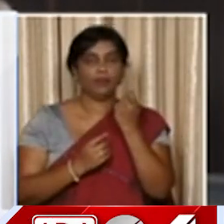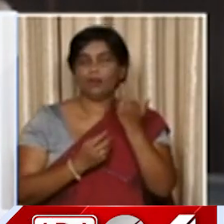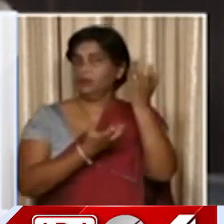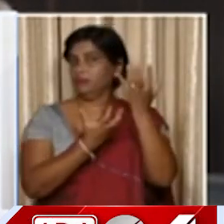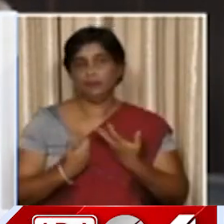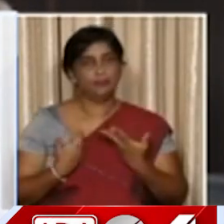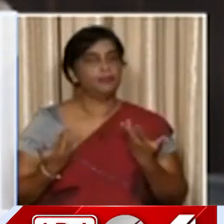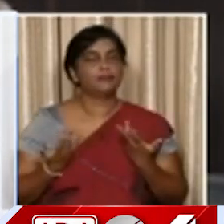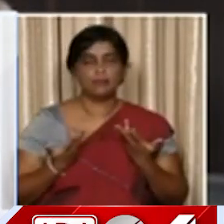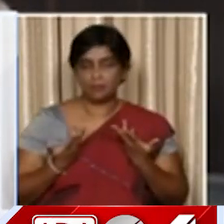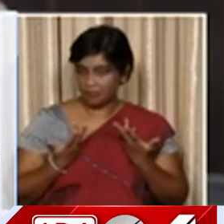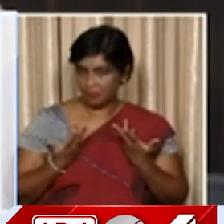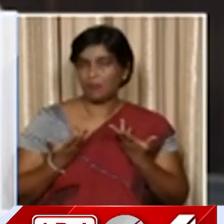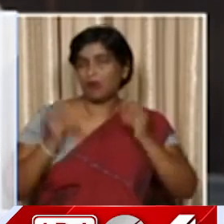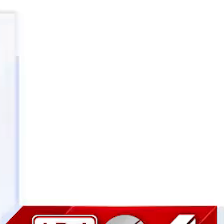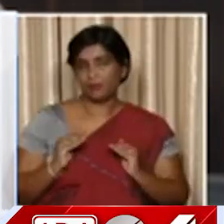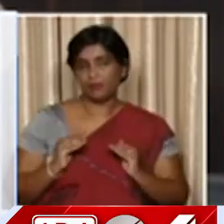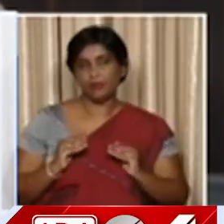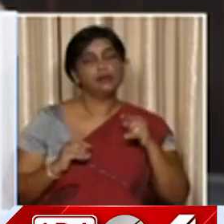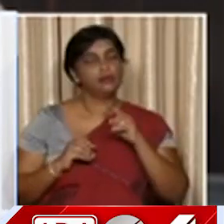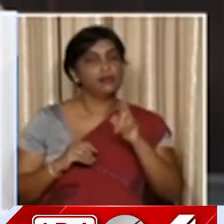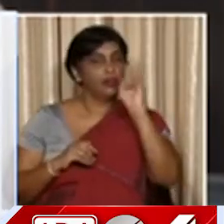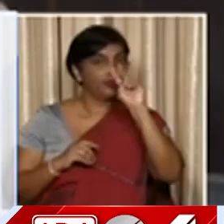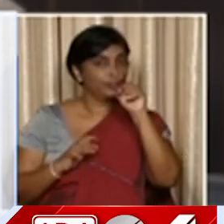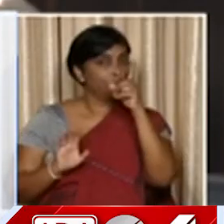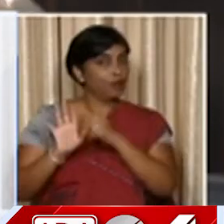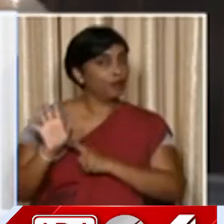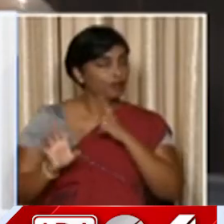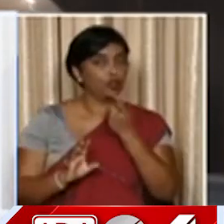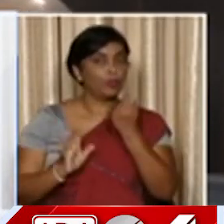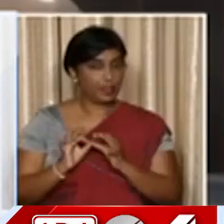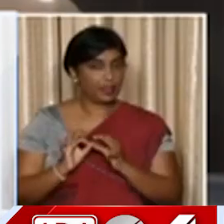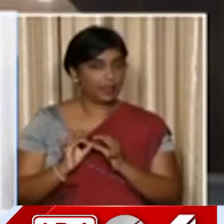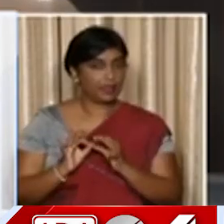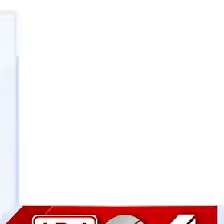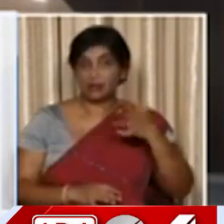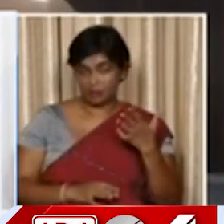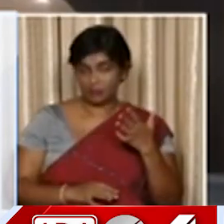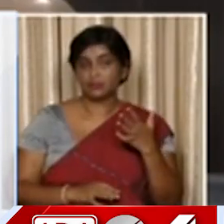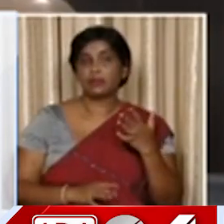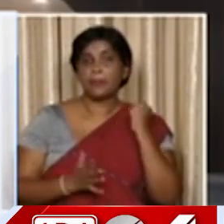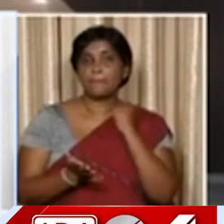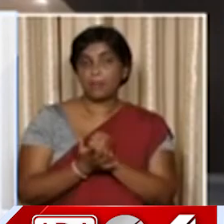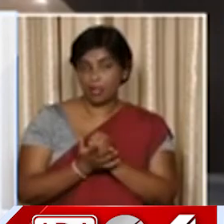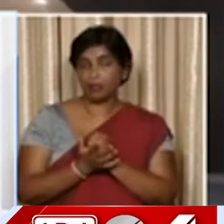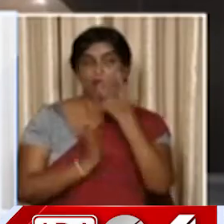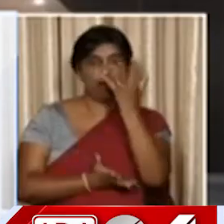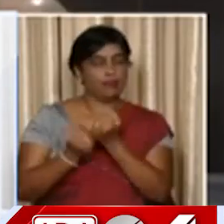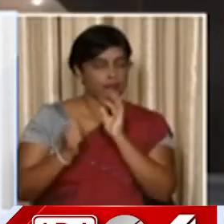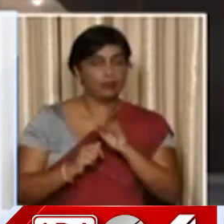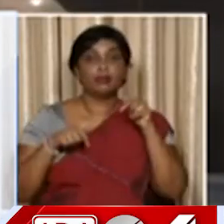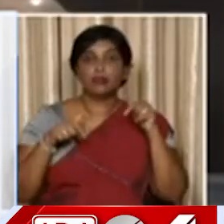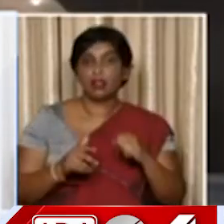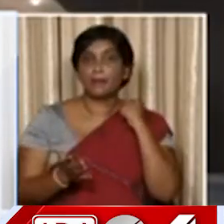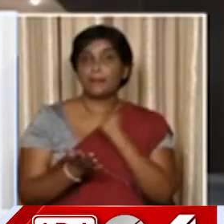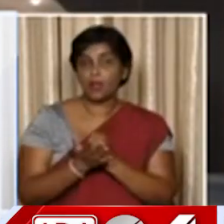ණය ලබාගත හැක්කේ ඉතා සීමා සහිතවයි. 2021 වසරේ රුපියල් බිලියන 900ක් බැංකු අයිරා ලබාගෙන තිබුණා. දැන්